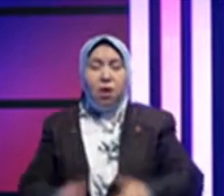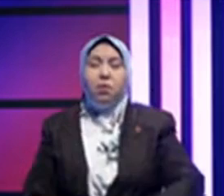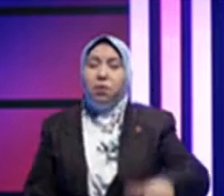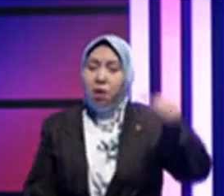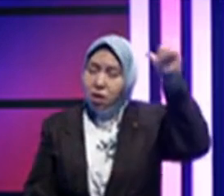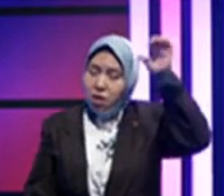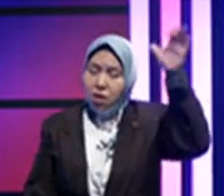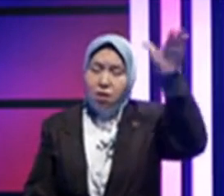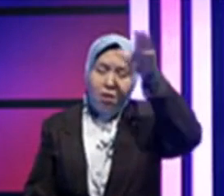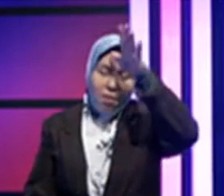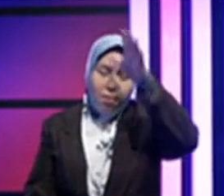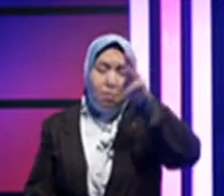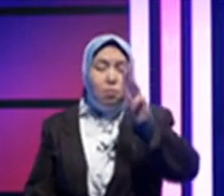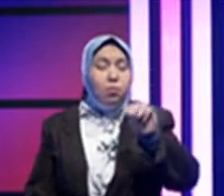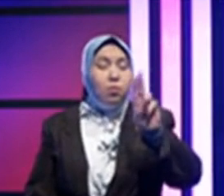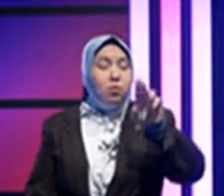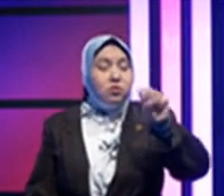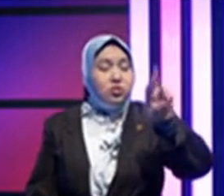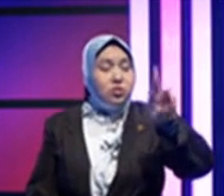مشركين.